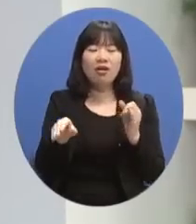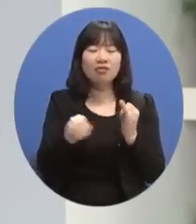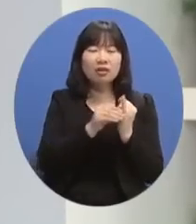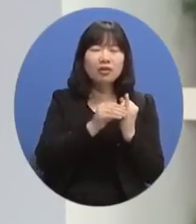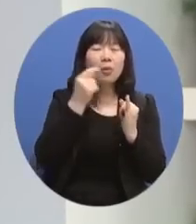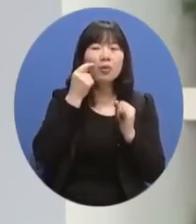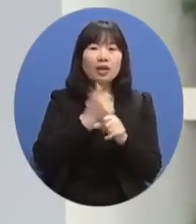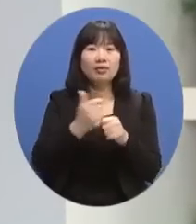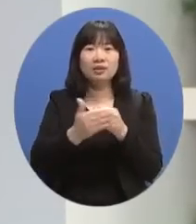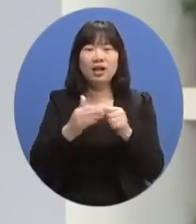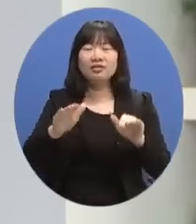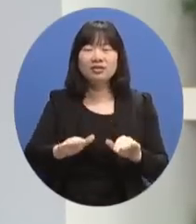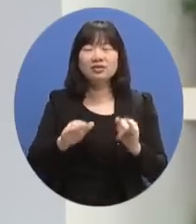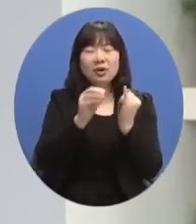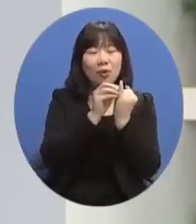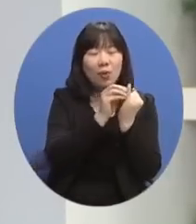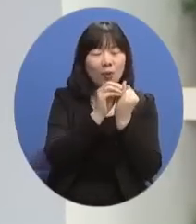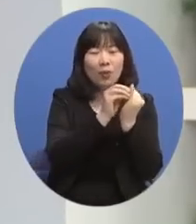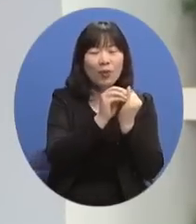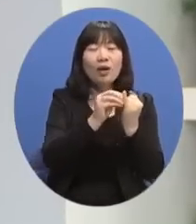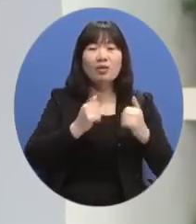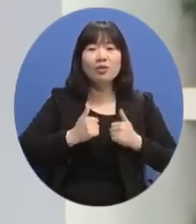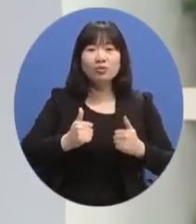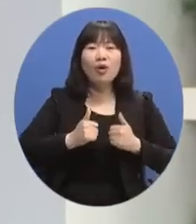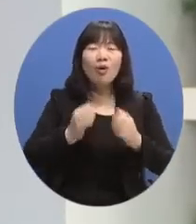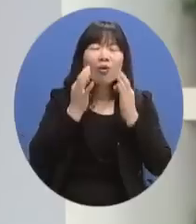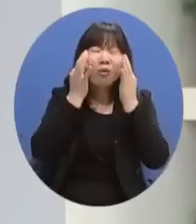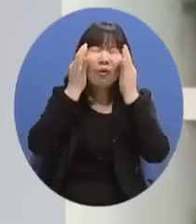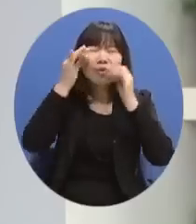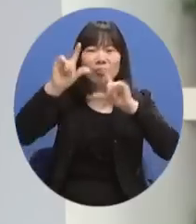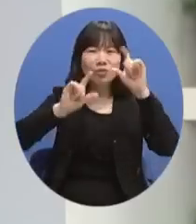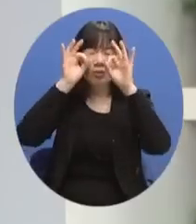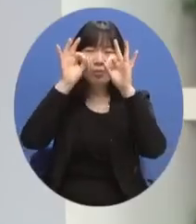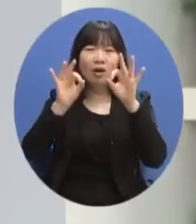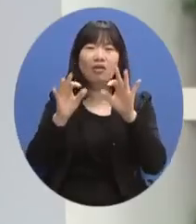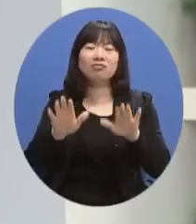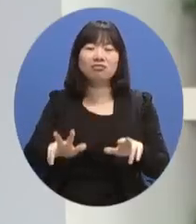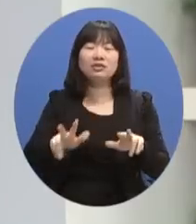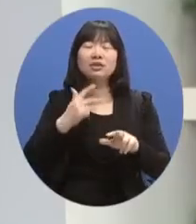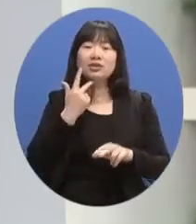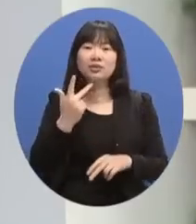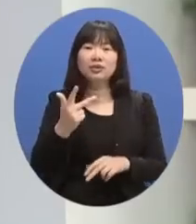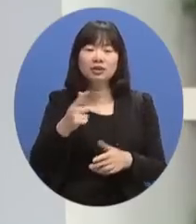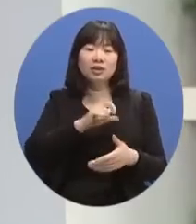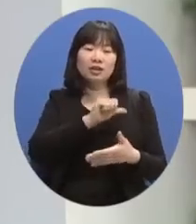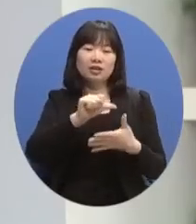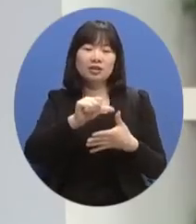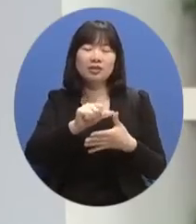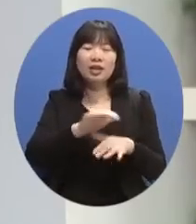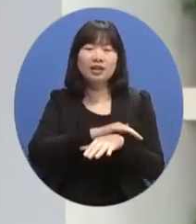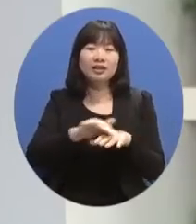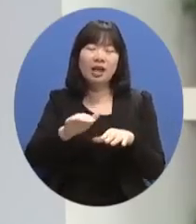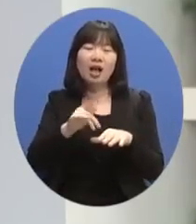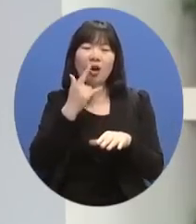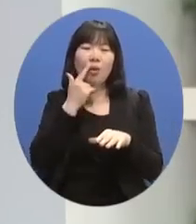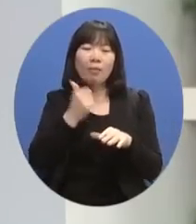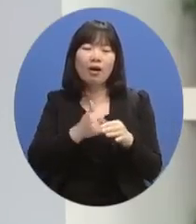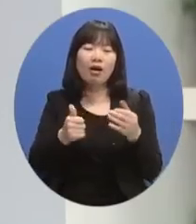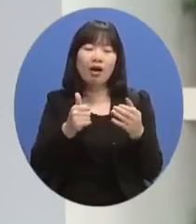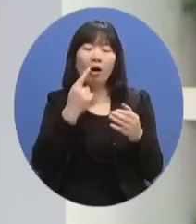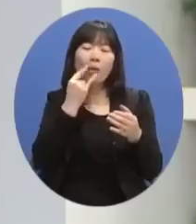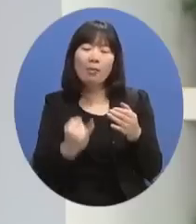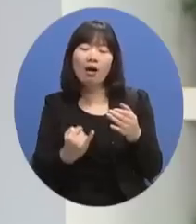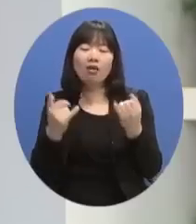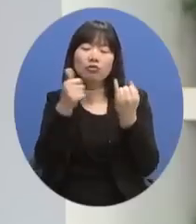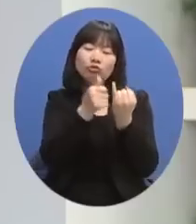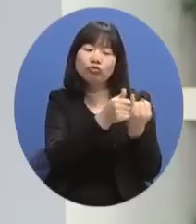못해서 아직까지도 달라붙으려고 애쓰는 모습이 보이죠. 근데 지금 7살 된 경준이는 잘 달라붙지 못한 결과